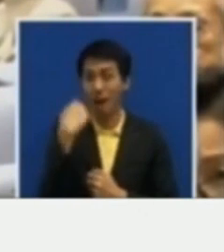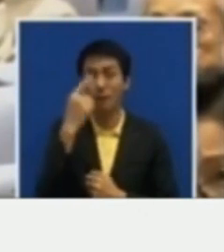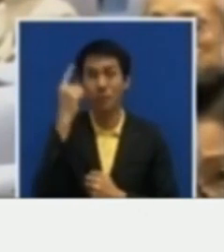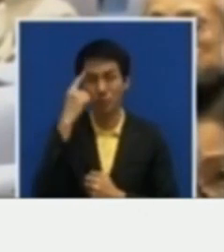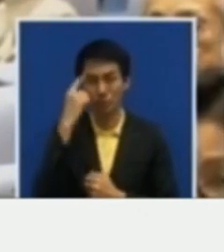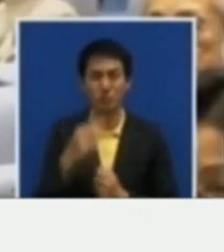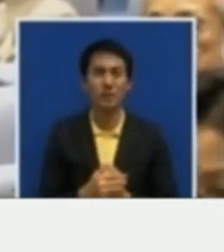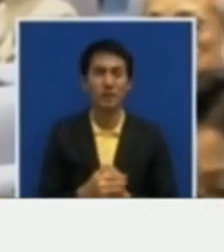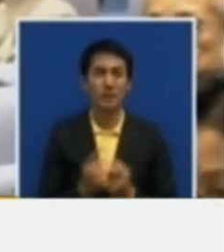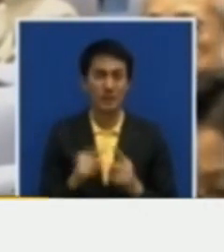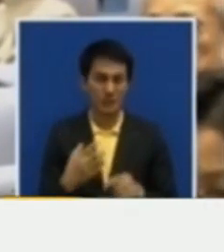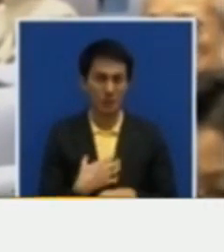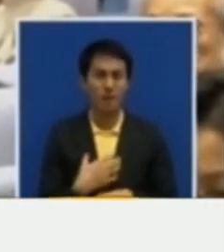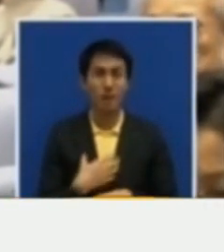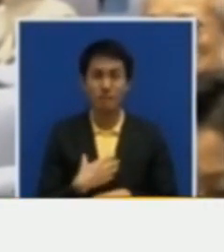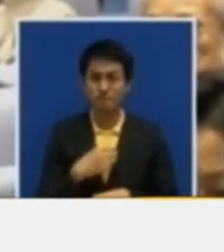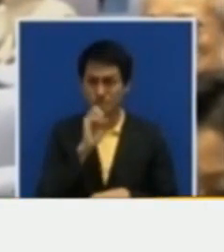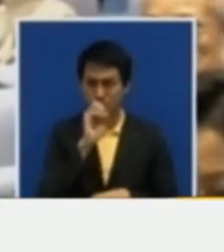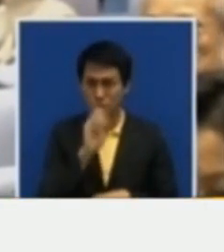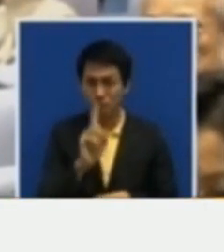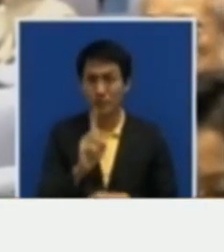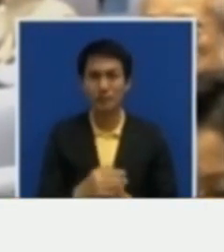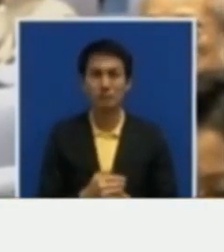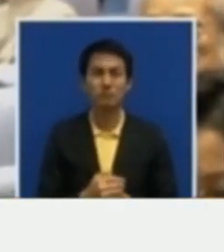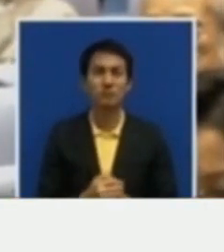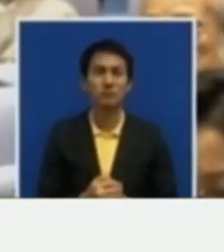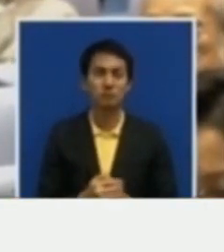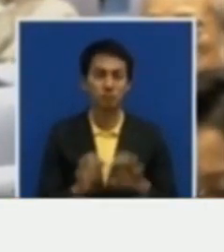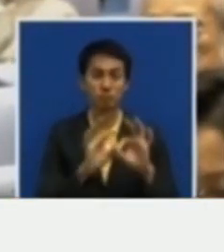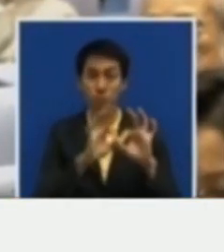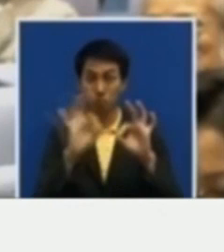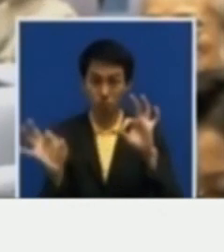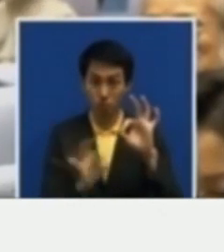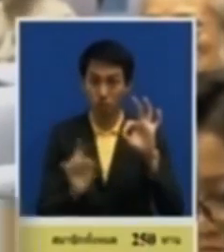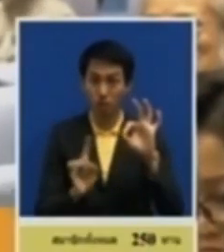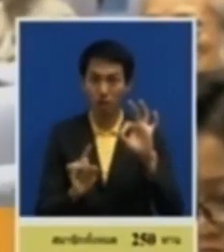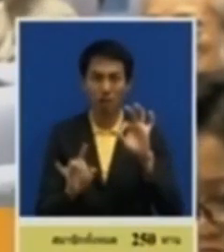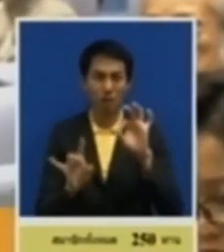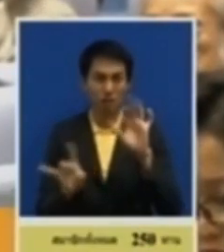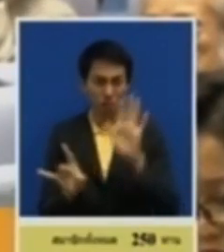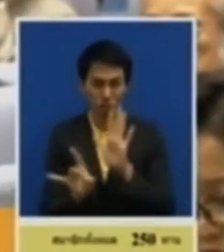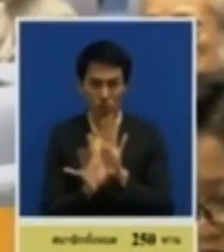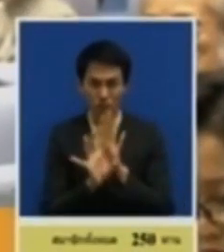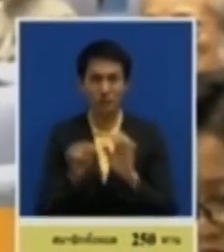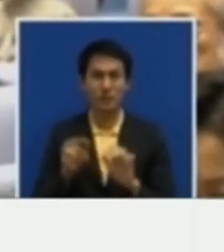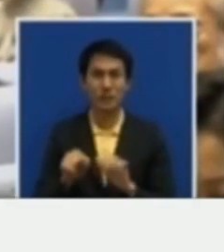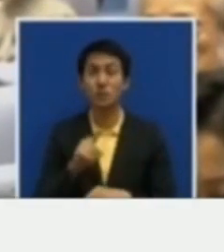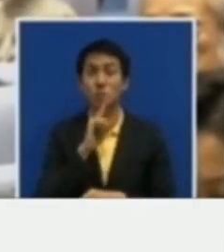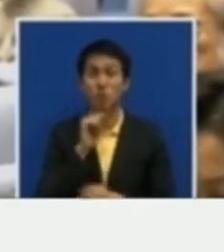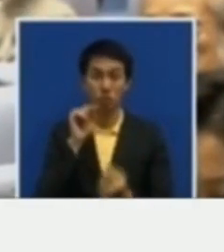พื่อย้ำอีกสักครั้งหนึ่งเขียนเป็นประเด็นสุดท้ายว่าใครที่ต้องทำหน้า